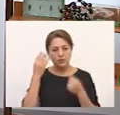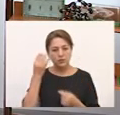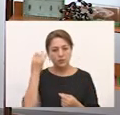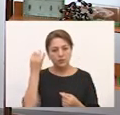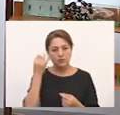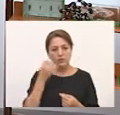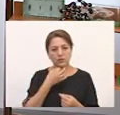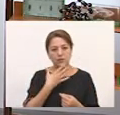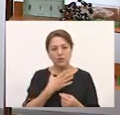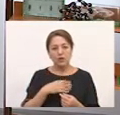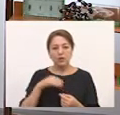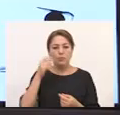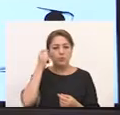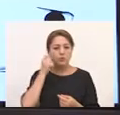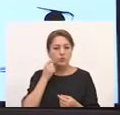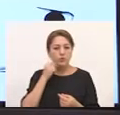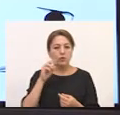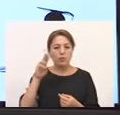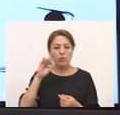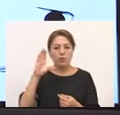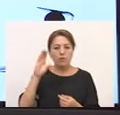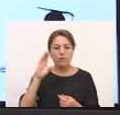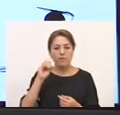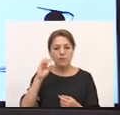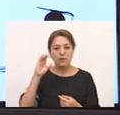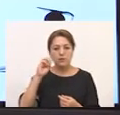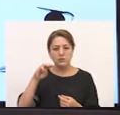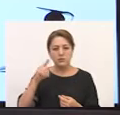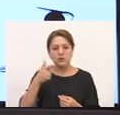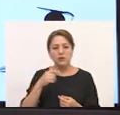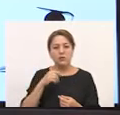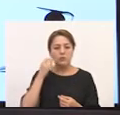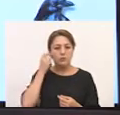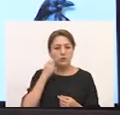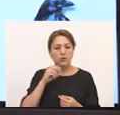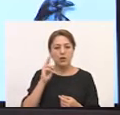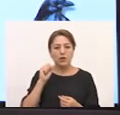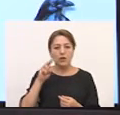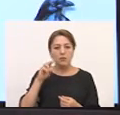повести Александра Сергеевича Пушкина «Капитанская дочка».